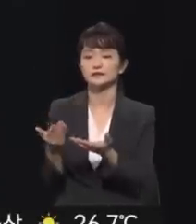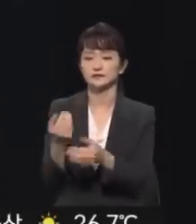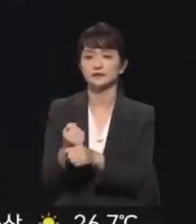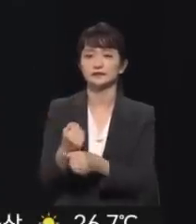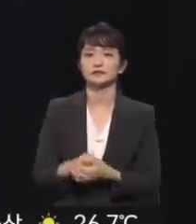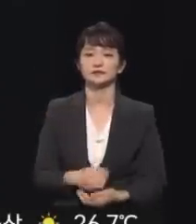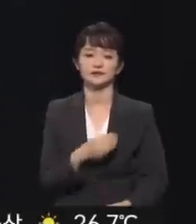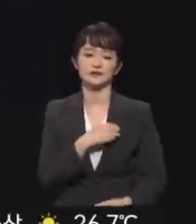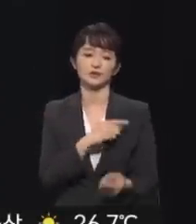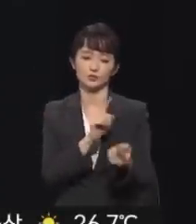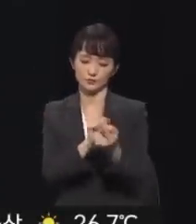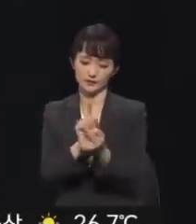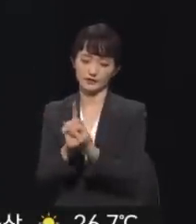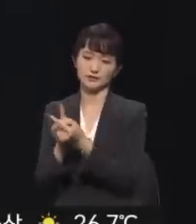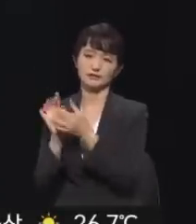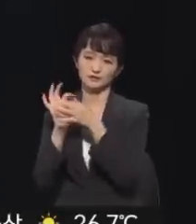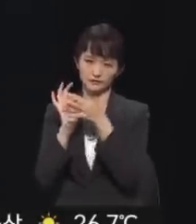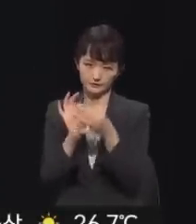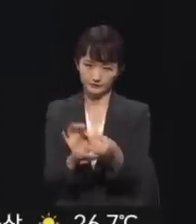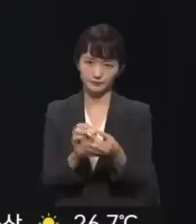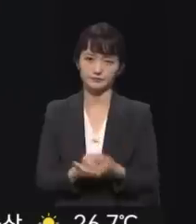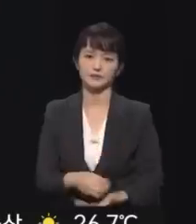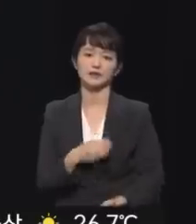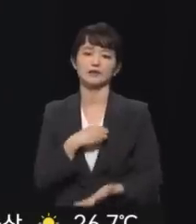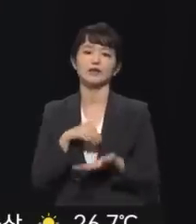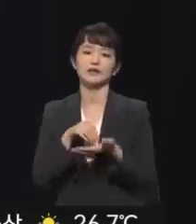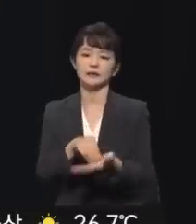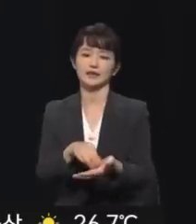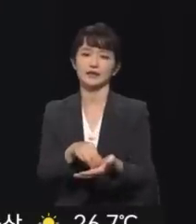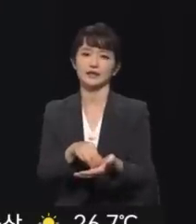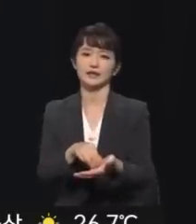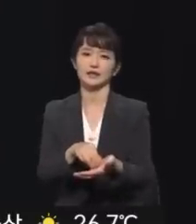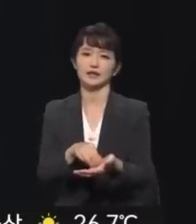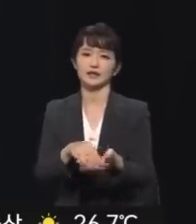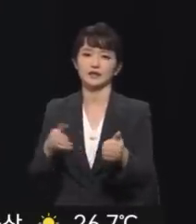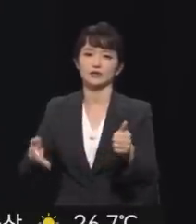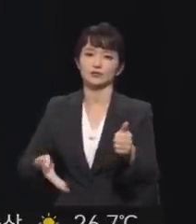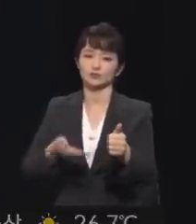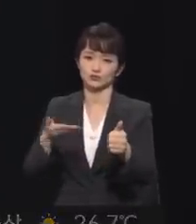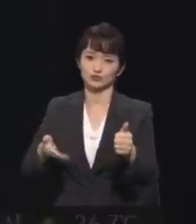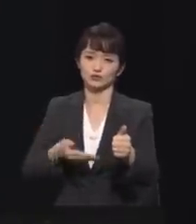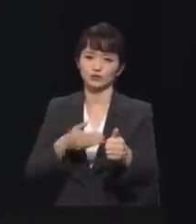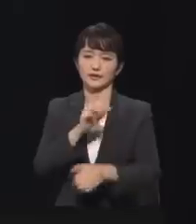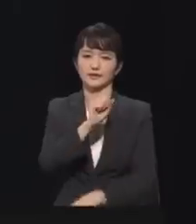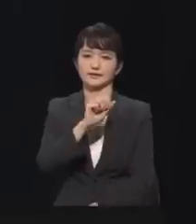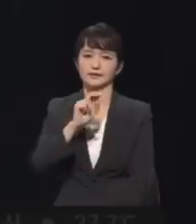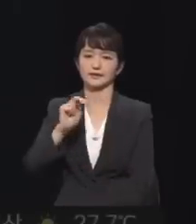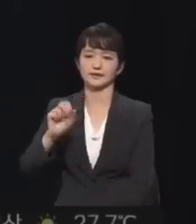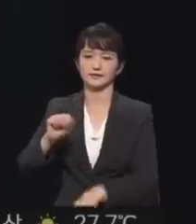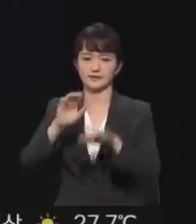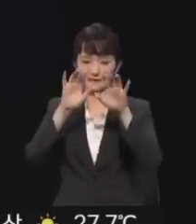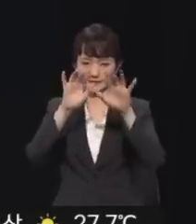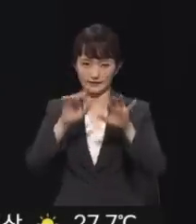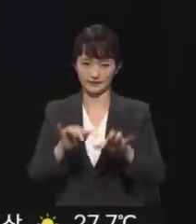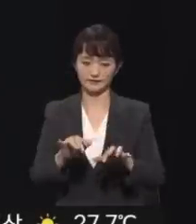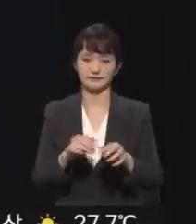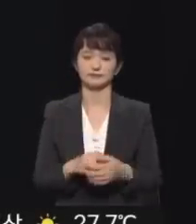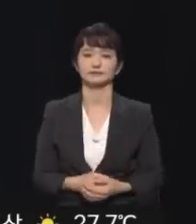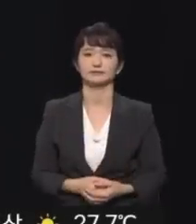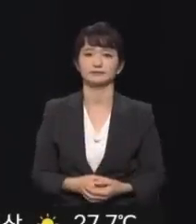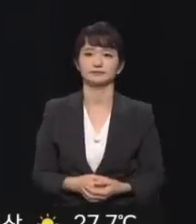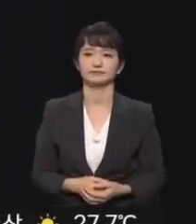상원 만나는 것 계속 하고 또 다음 가의 동료 그것도 계속 올려 짜 나요 애써 해냈어요 그런 일을 하면서 어